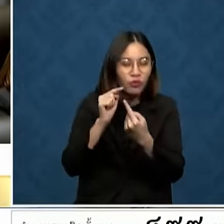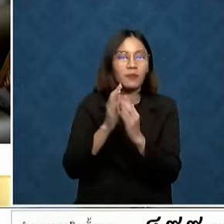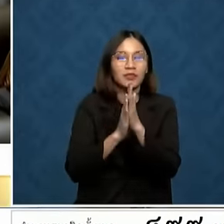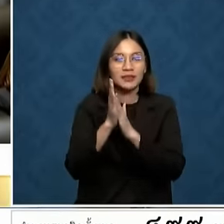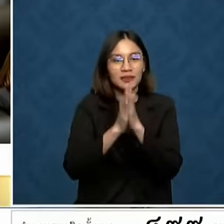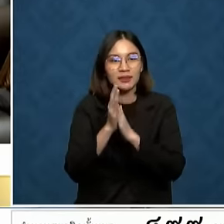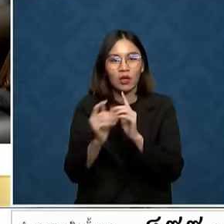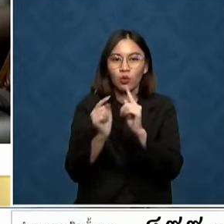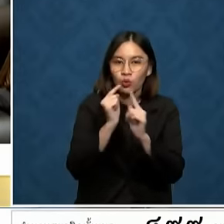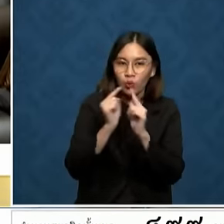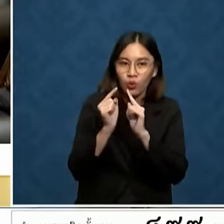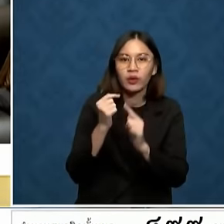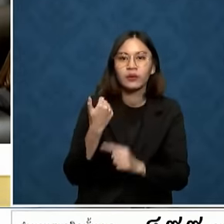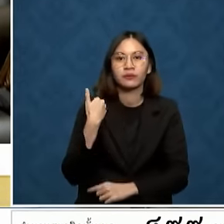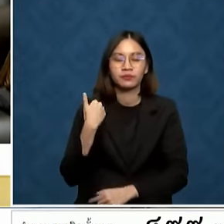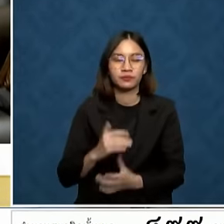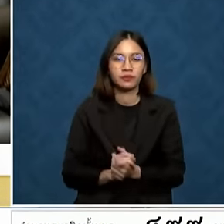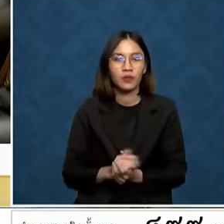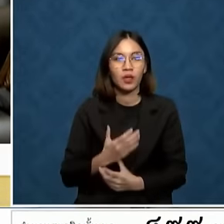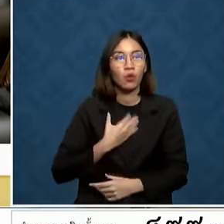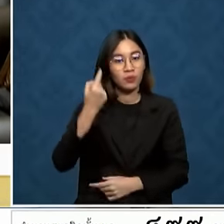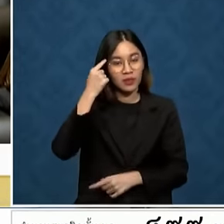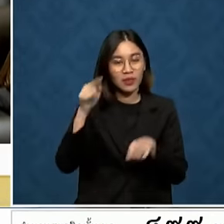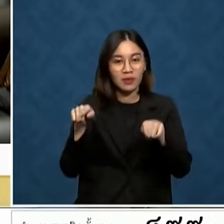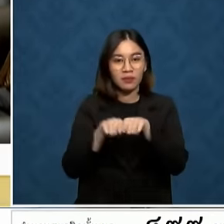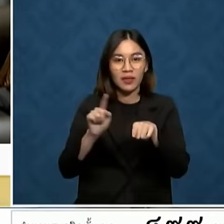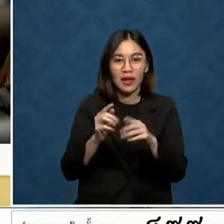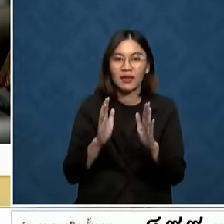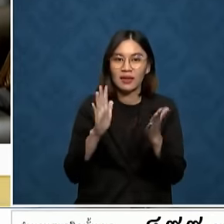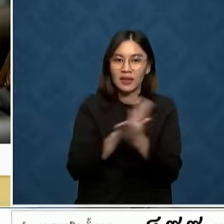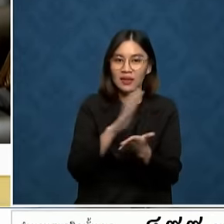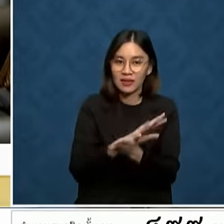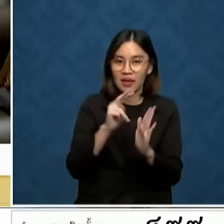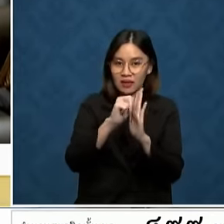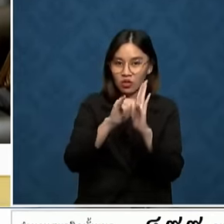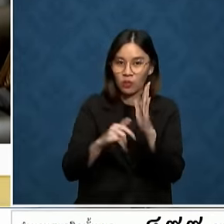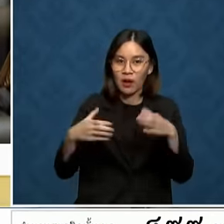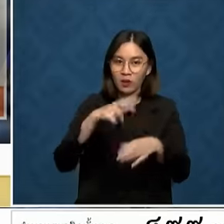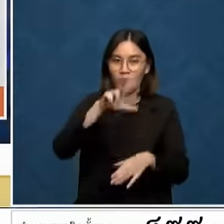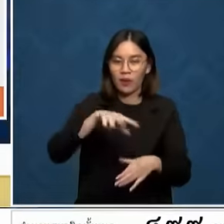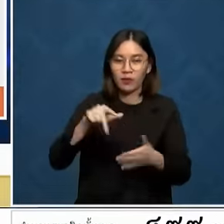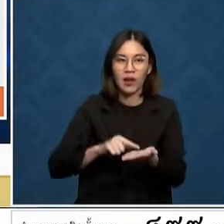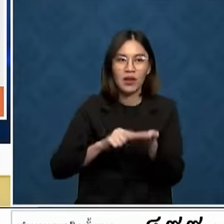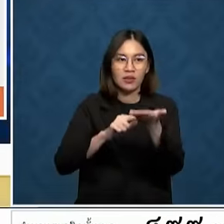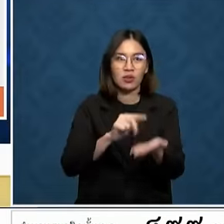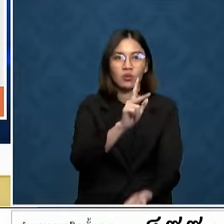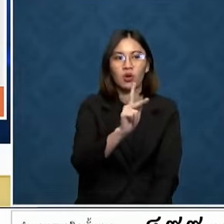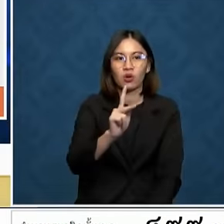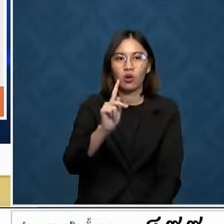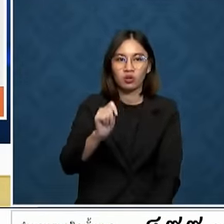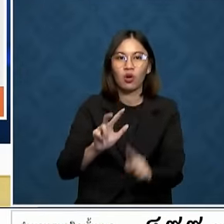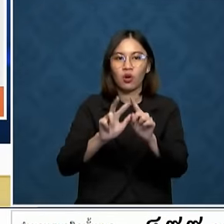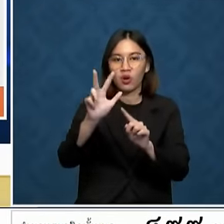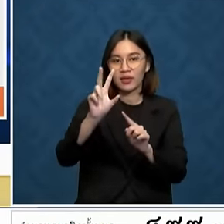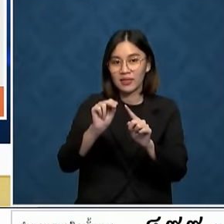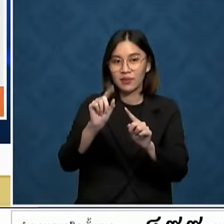ะการประสัตงานทผมเห็ด้วยวคจิ เอกสารนโยบายที่พ finanเพื่อไทยได้เสนอให้กบก่ตอนใข้อที่ii